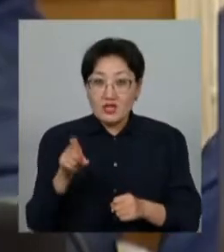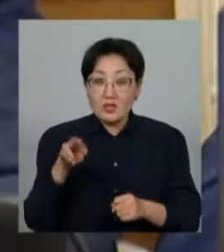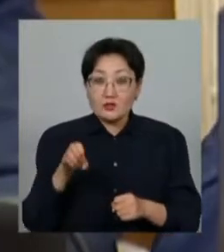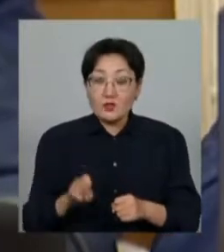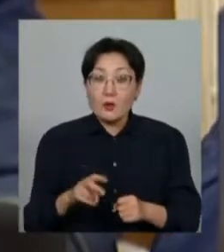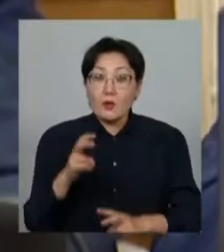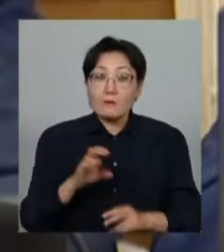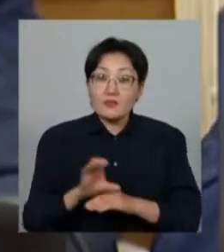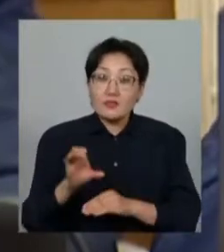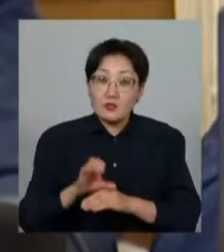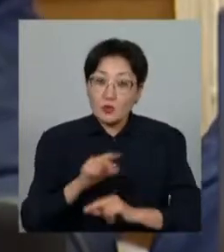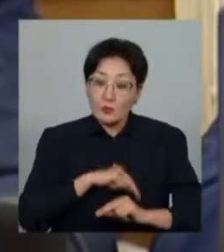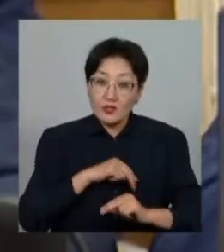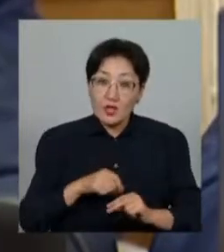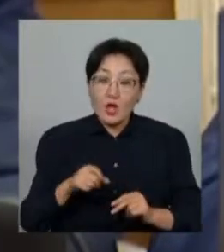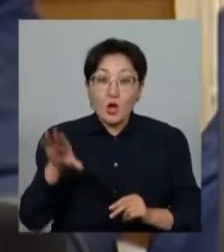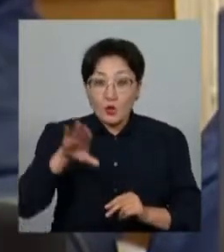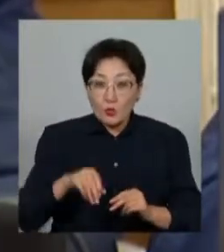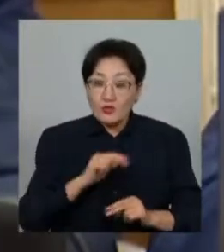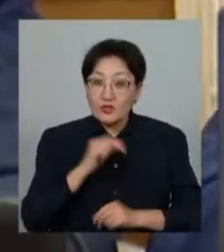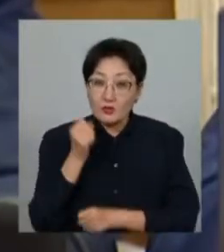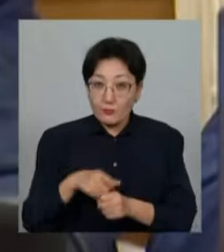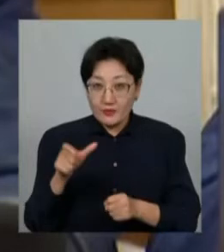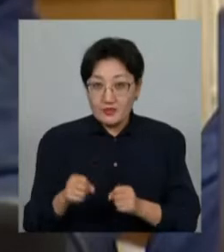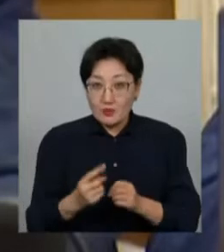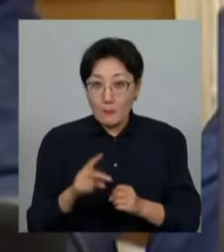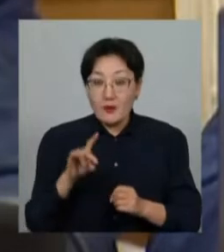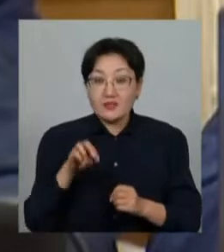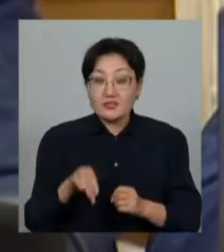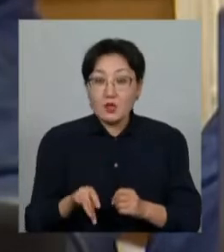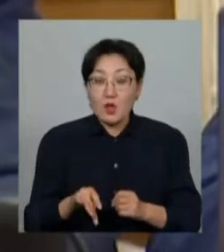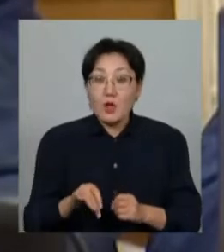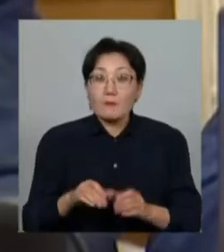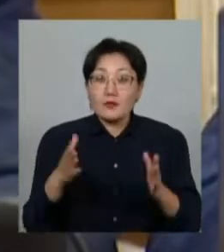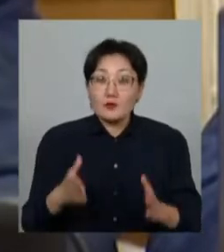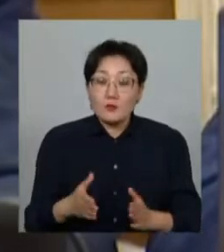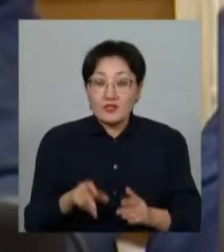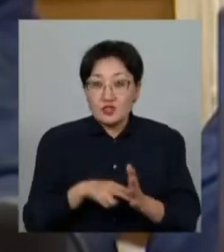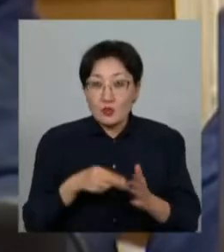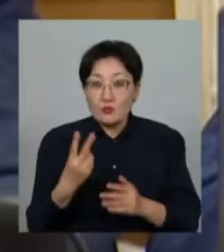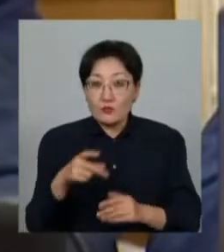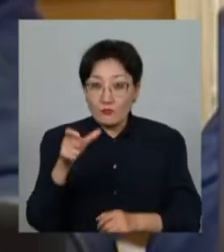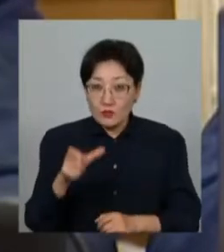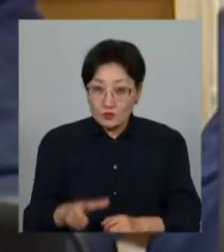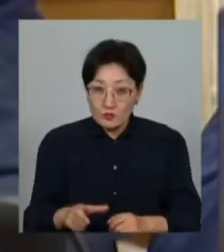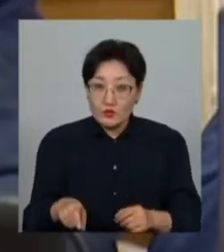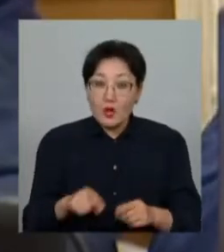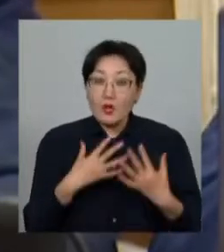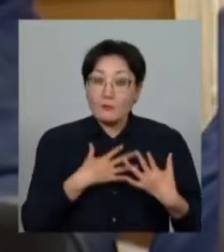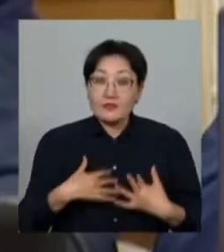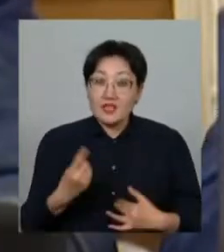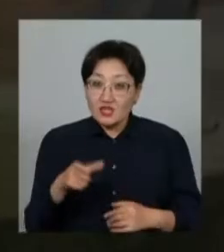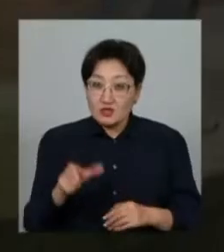при производстве работ скончался горнорабочий. 11 марта на ТЭЦ-2 при взрыве емкости с краской двое рабочих получили ожоги,